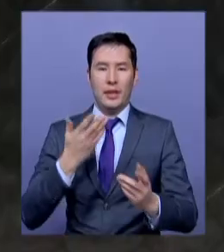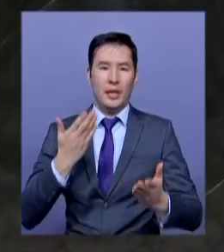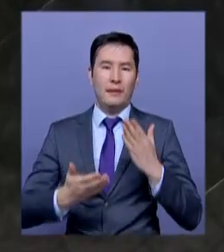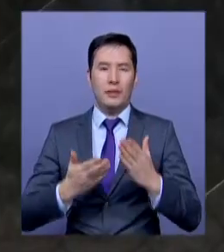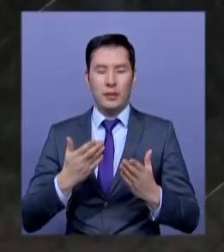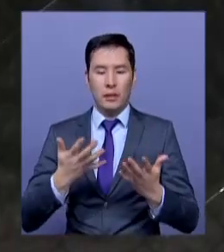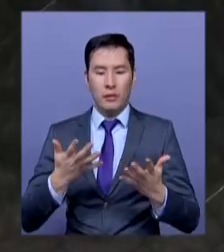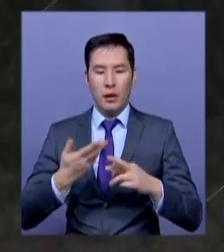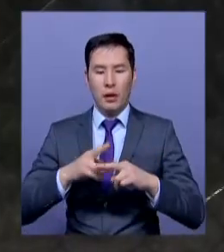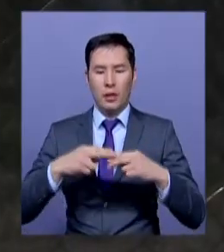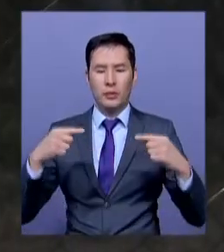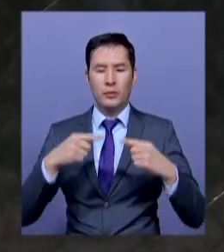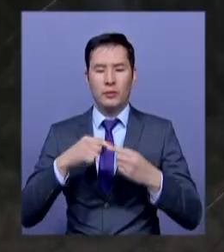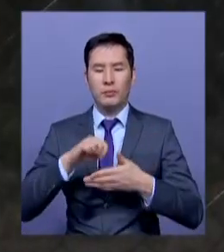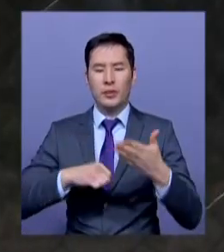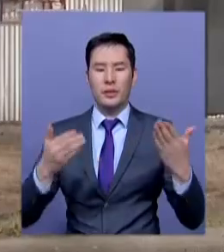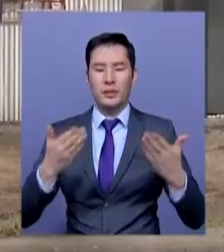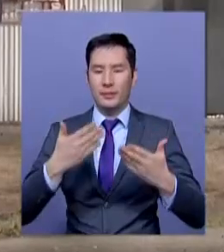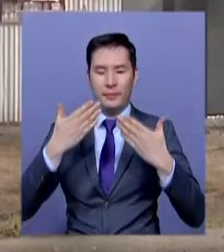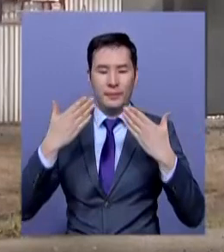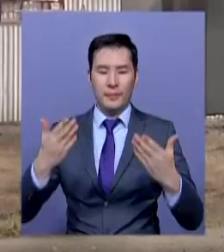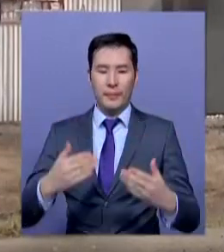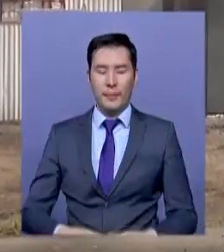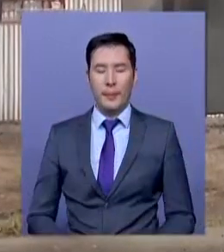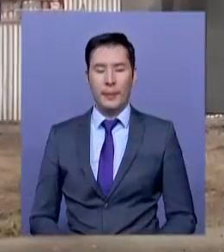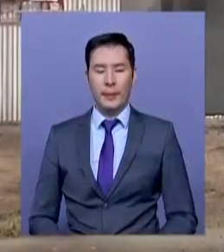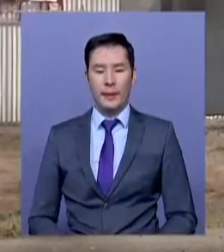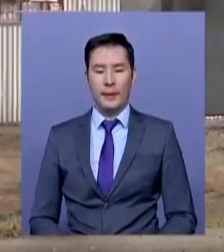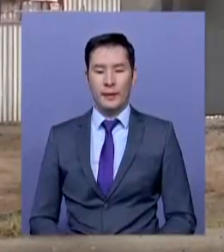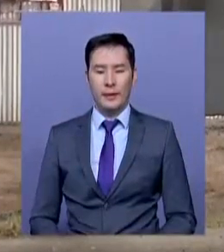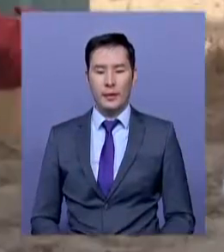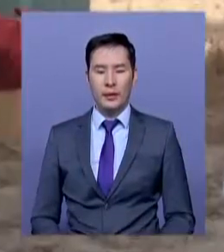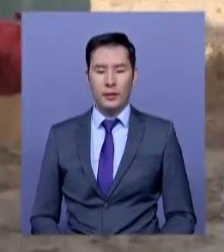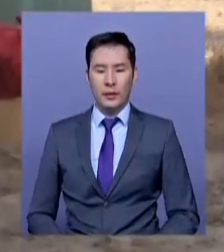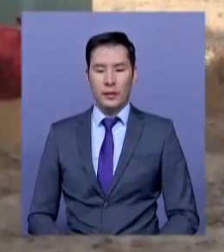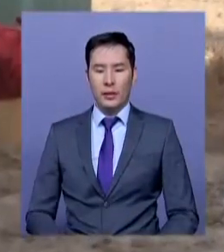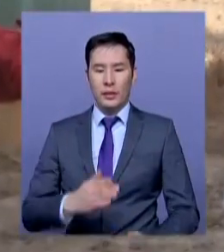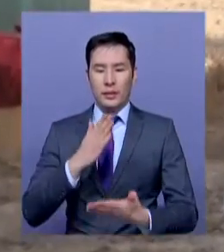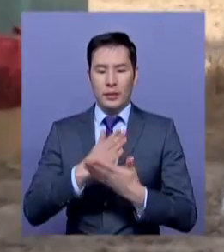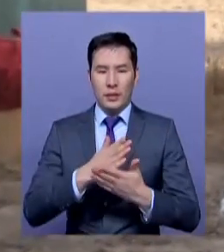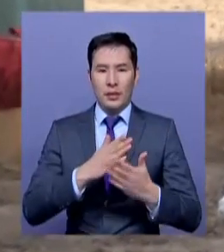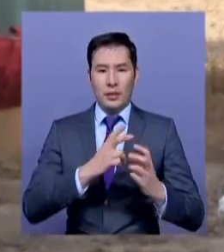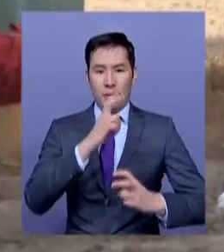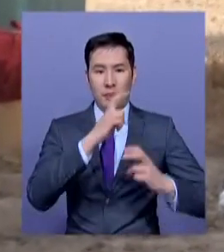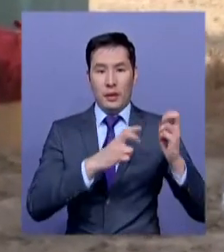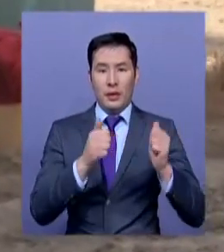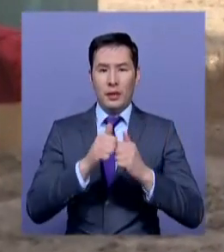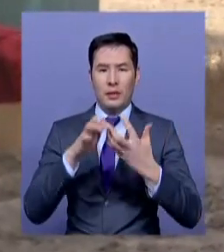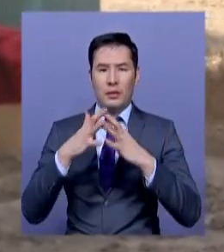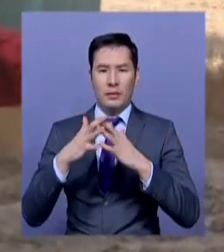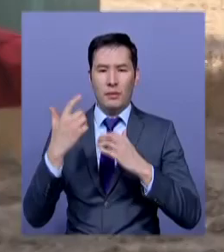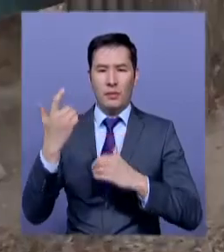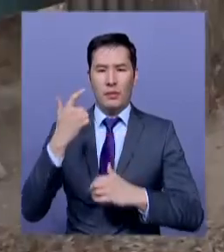айналған кәсіпорынның жанында екі құс фабрикасы мен бірнеше елді мекен бар. Үйінде құс өсіретін ауыл тұрғыны да көп. Алайда мамандар бұған